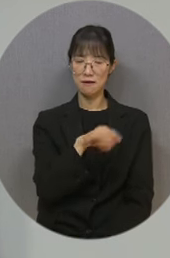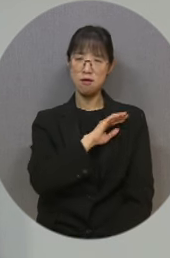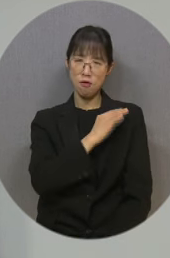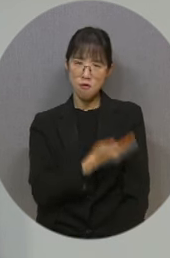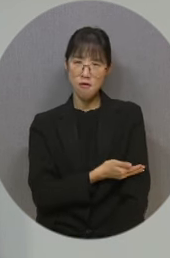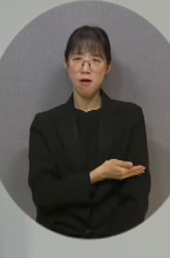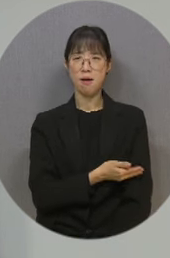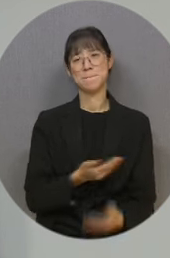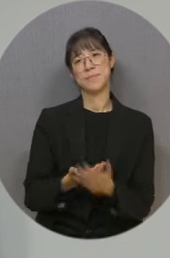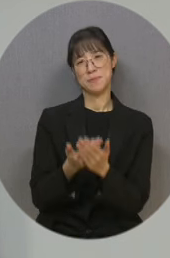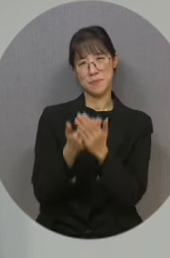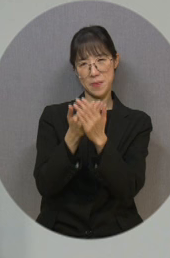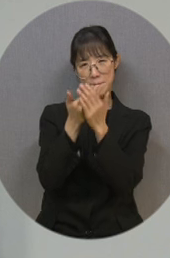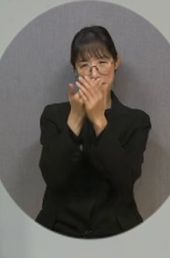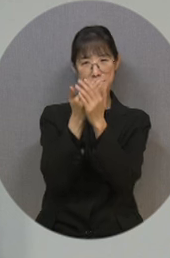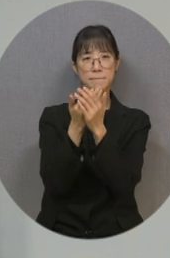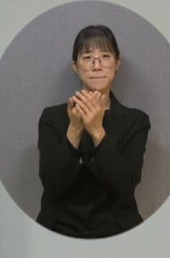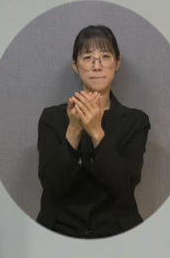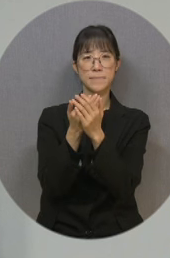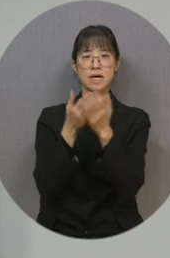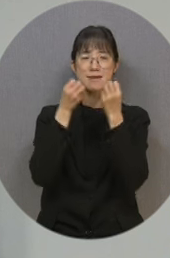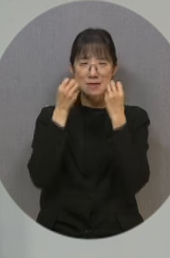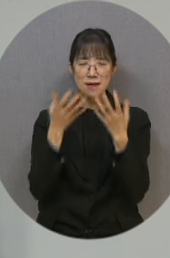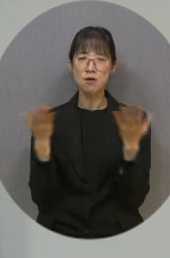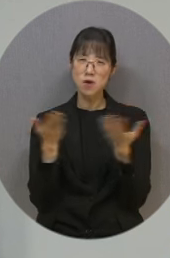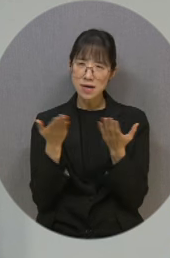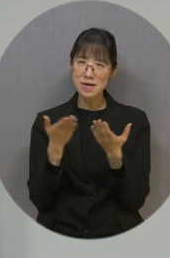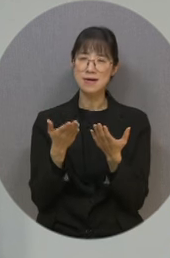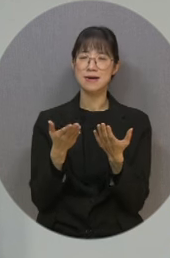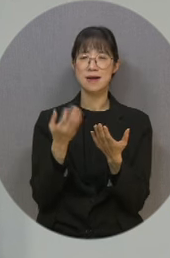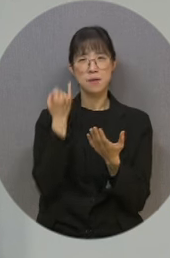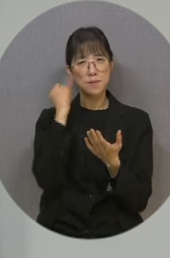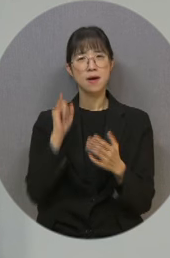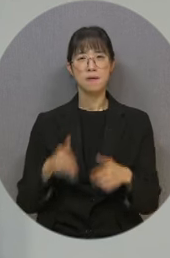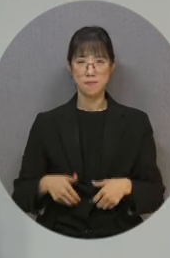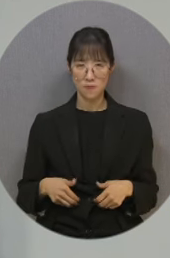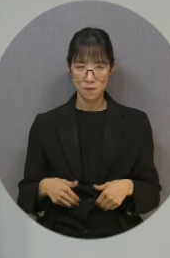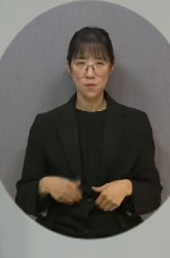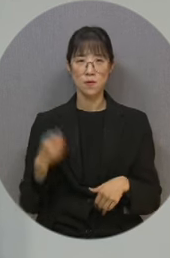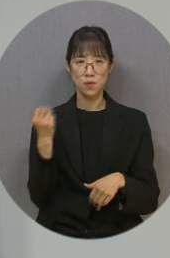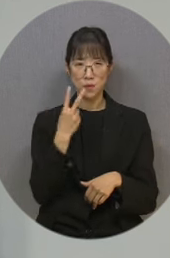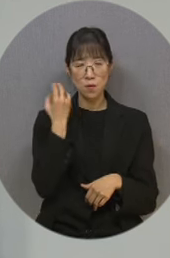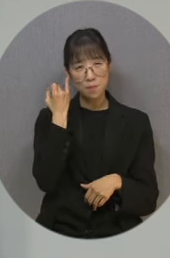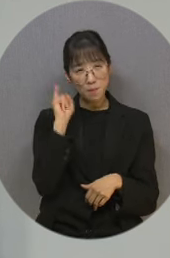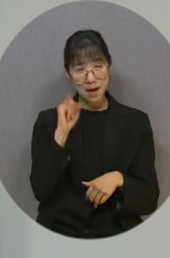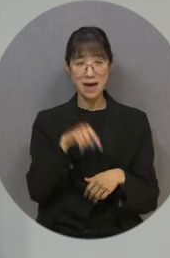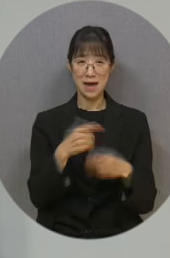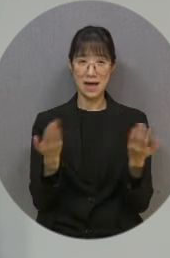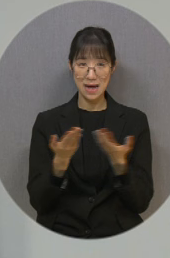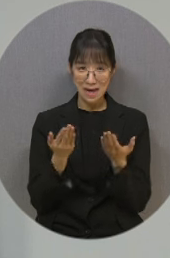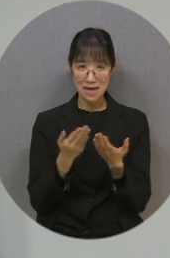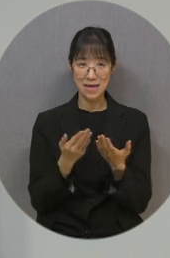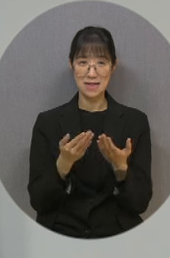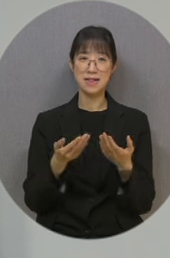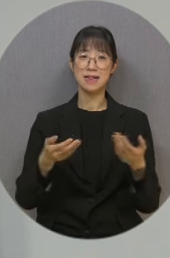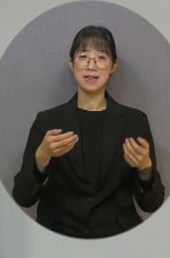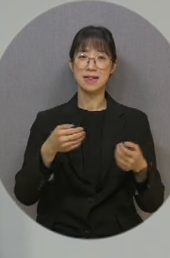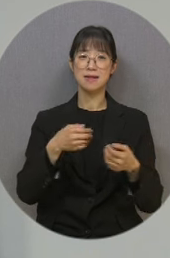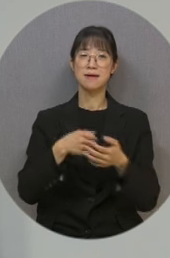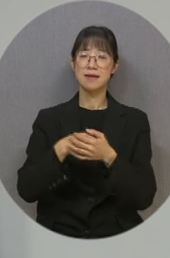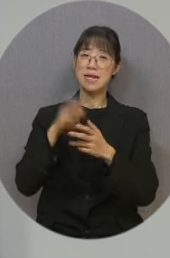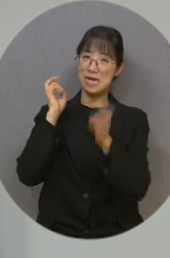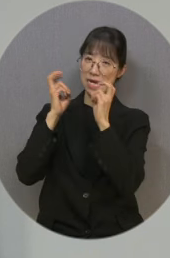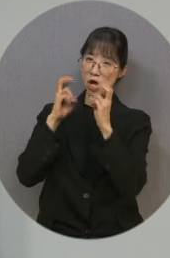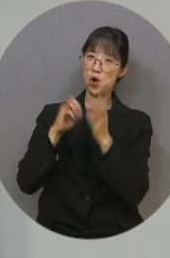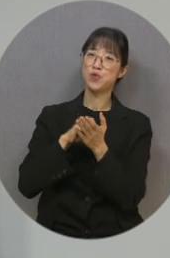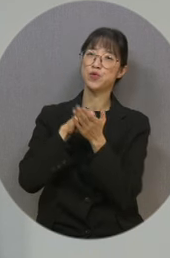굉장히 좀 영향을 강화시켜서 새로운 직무를 많이 개발해야 된다 또 개발한 직무를 가지고 많은 기업에